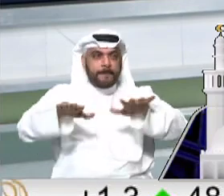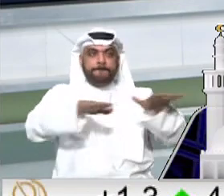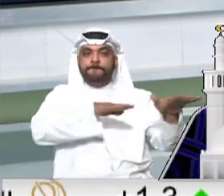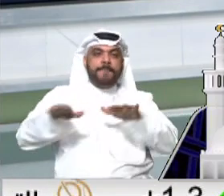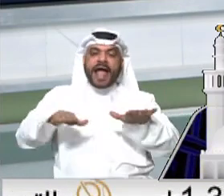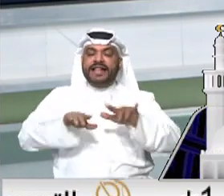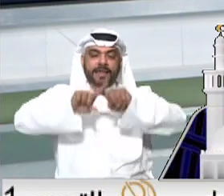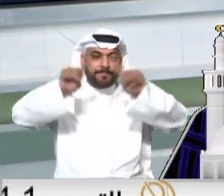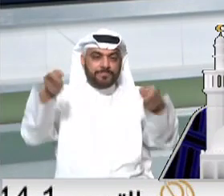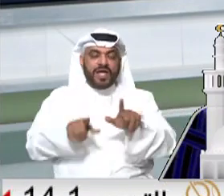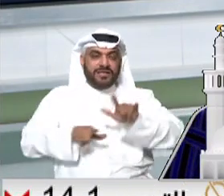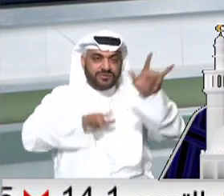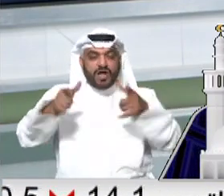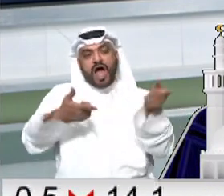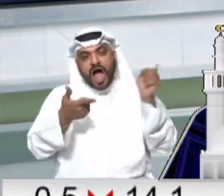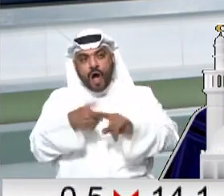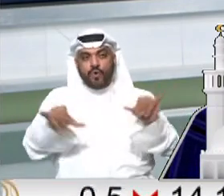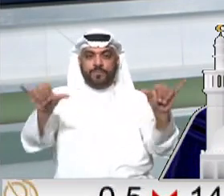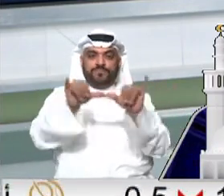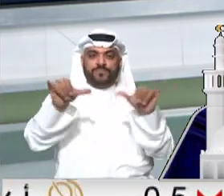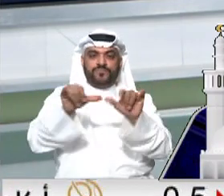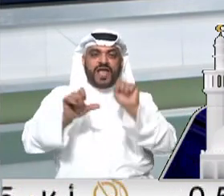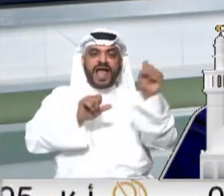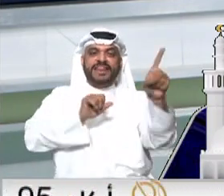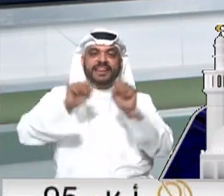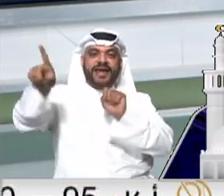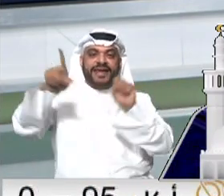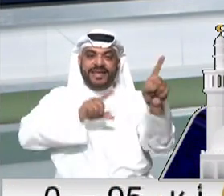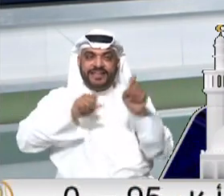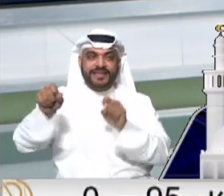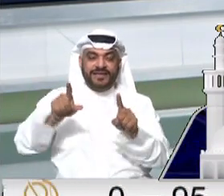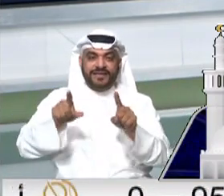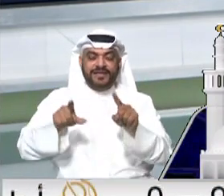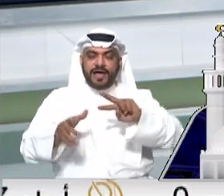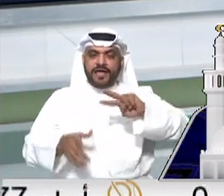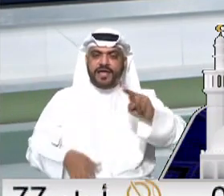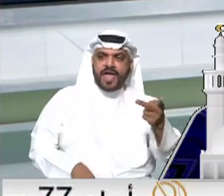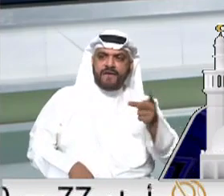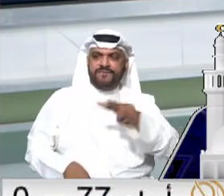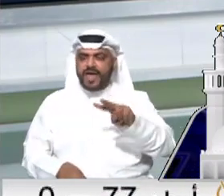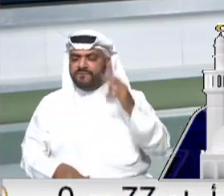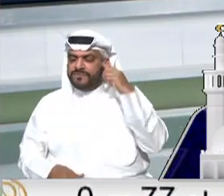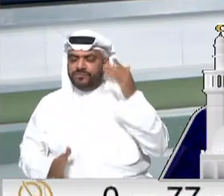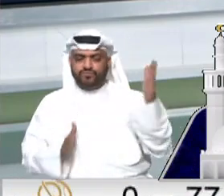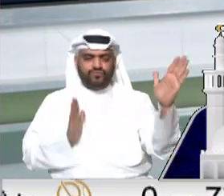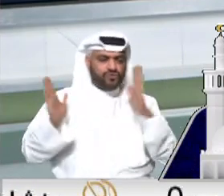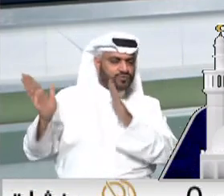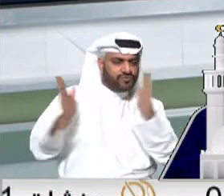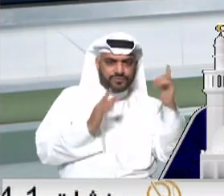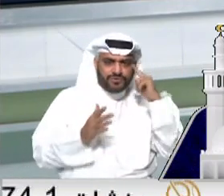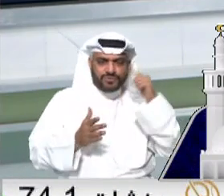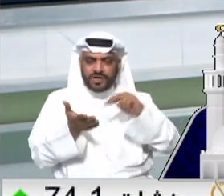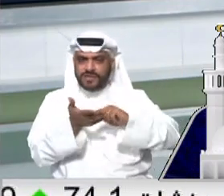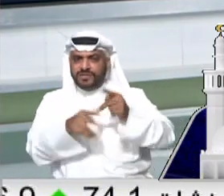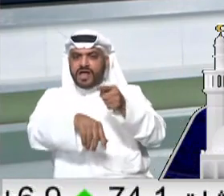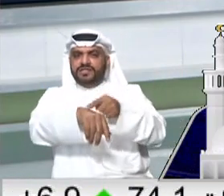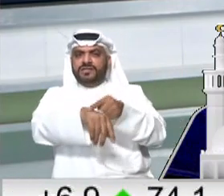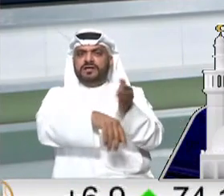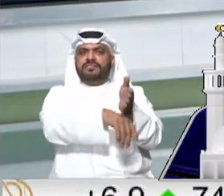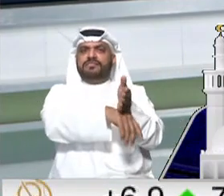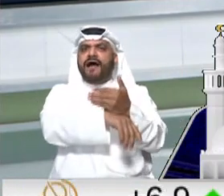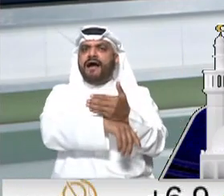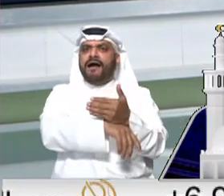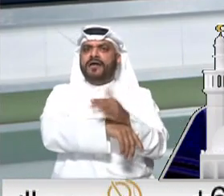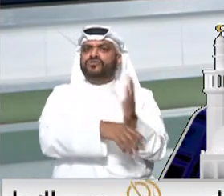والسفر او الاون لاين الينا جزء من السياره غير الوجه السياحيه بسبب تاخر مواعيد الحصول على